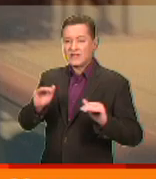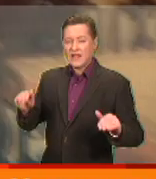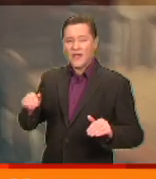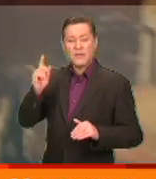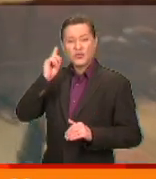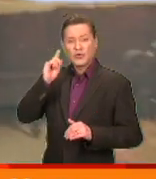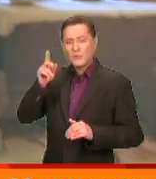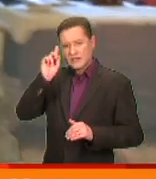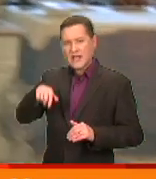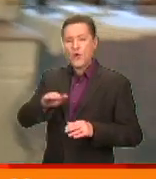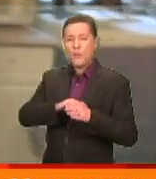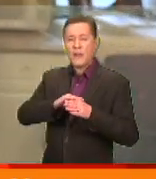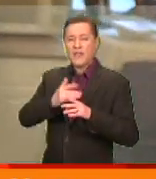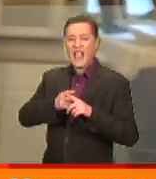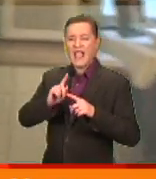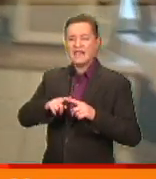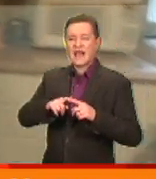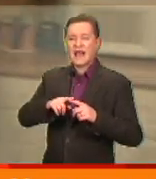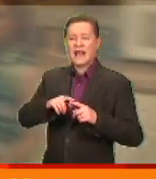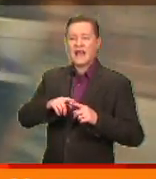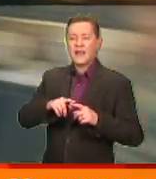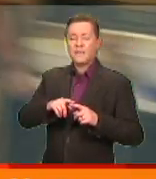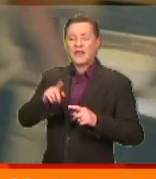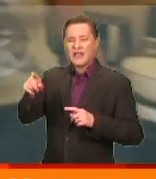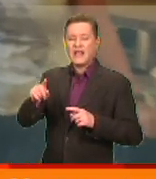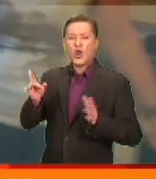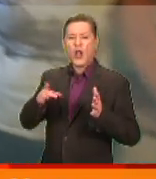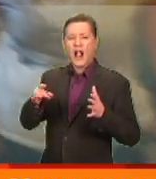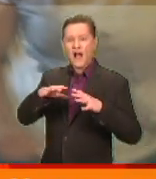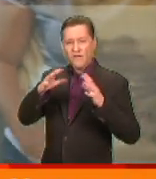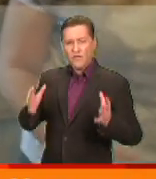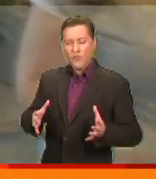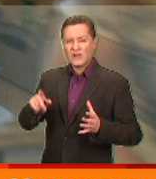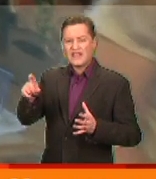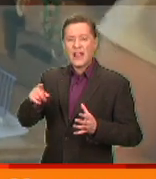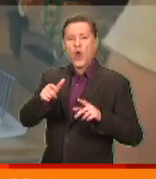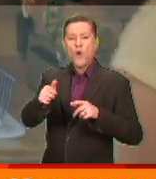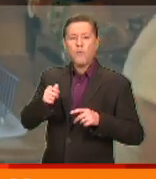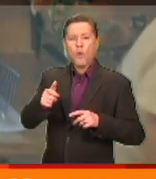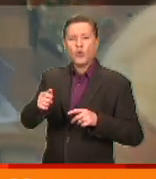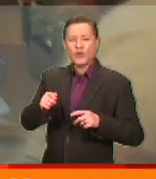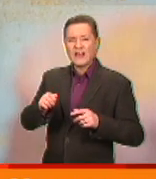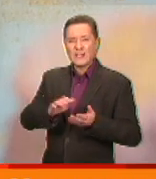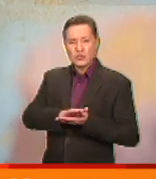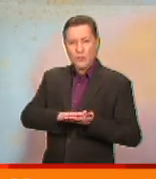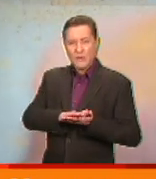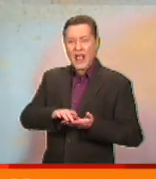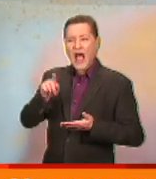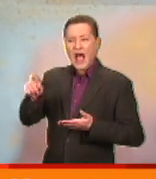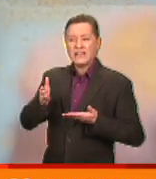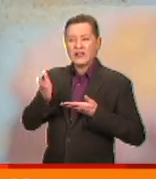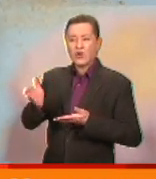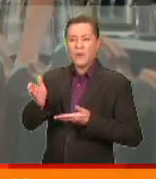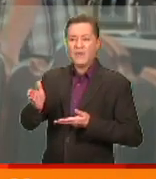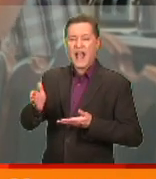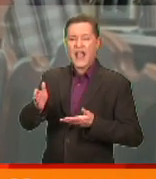імена. Світлана, ти берися до кавуна, ти до полуниці, Олю, ти допомагаєш мені